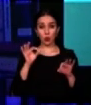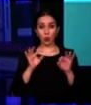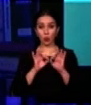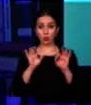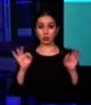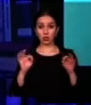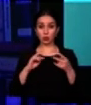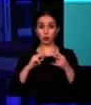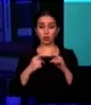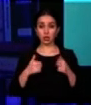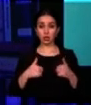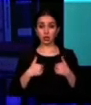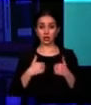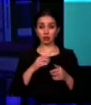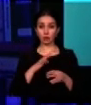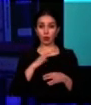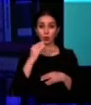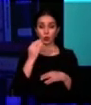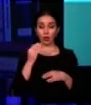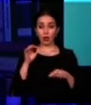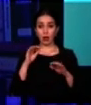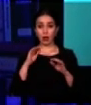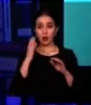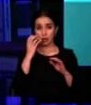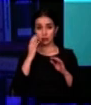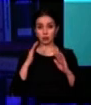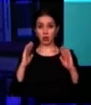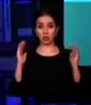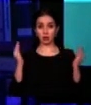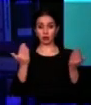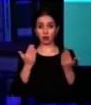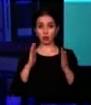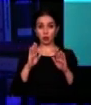o'lchamlarini o'zgartirishga harakat qildik. Rasmlarning atroflarida